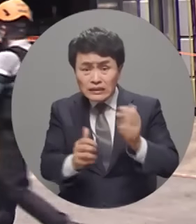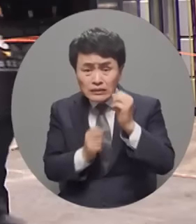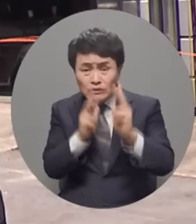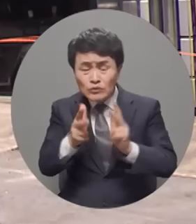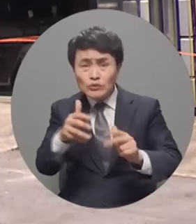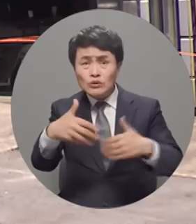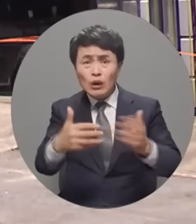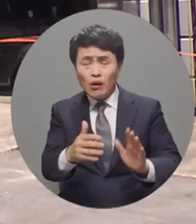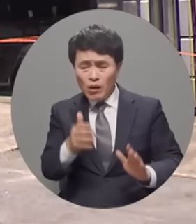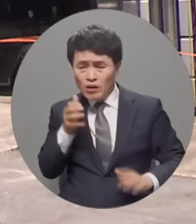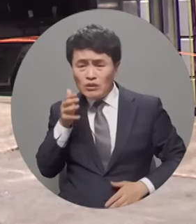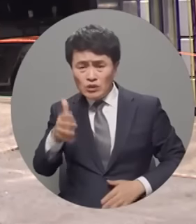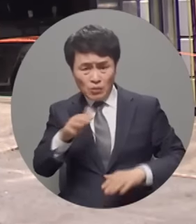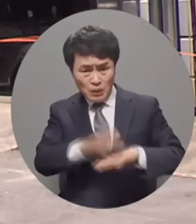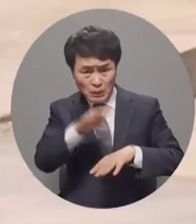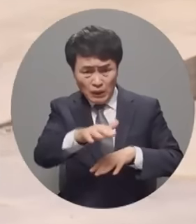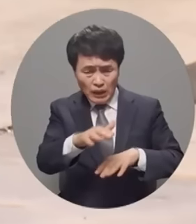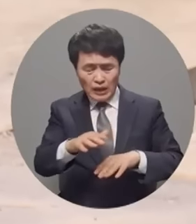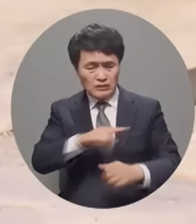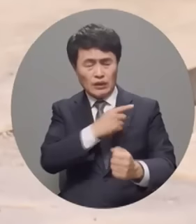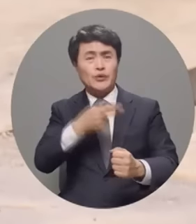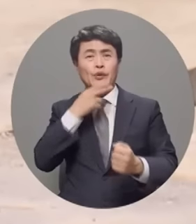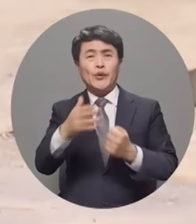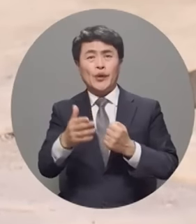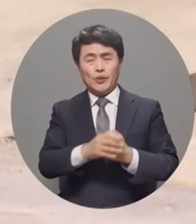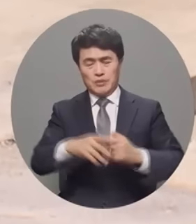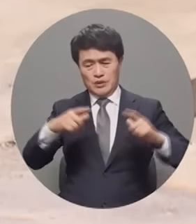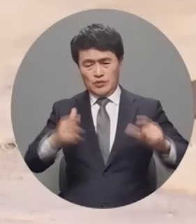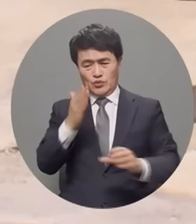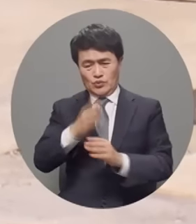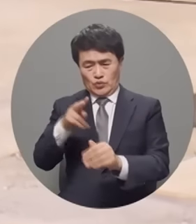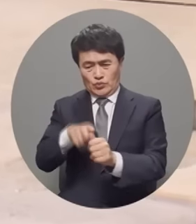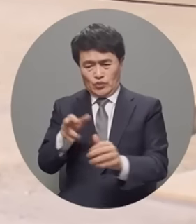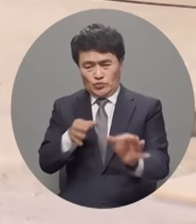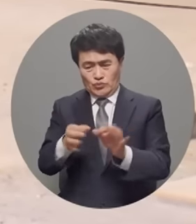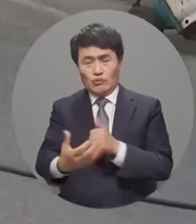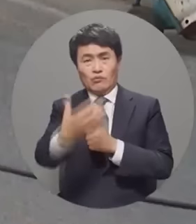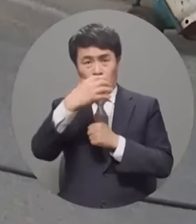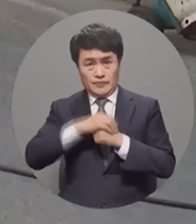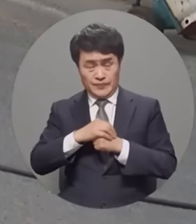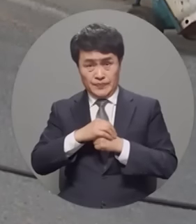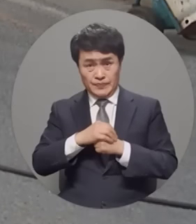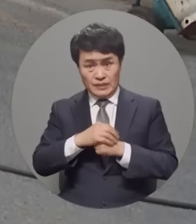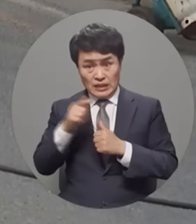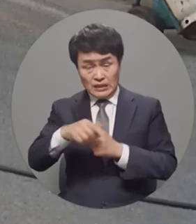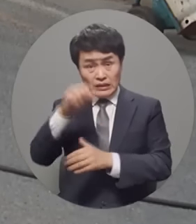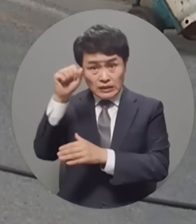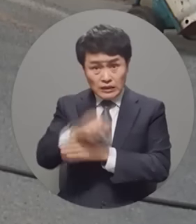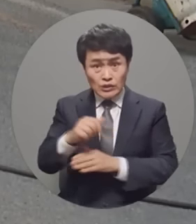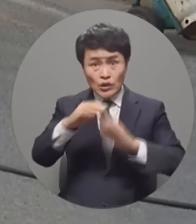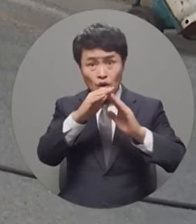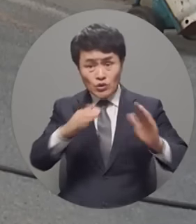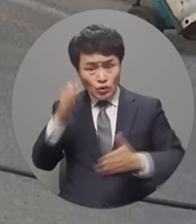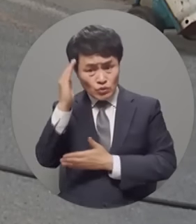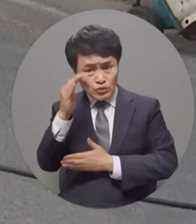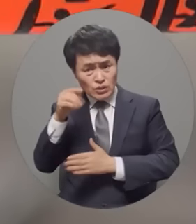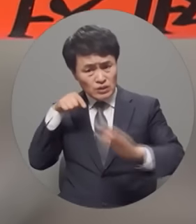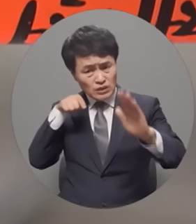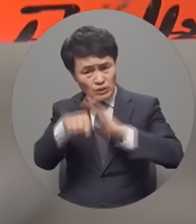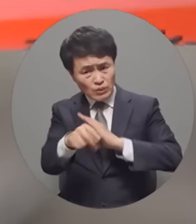업체가 손을 떼고 자격을 갖추지 못한 지역 중소업체가 운영권을 받았다며 이를 승인한 전주시에 감사원